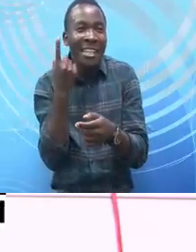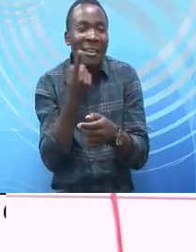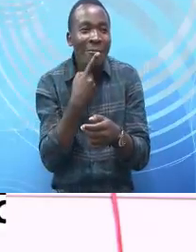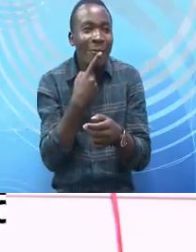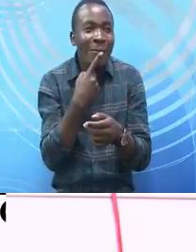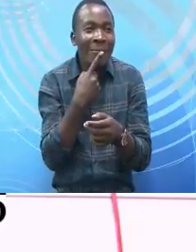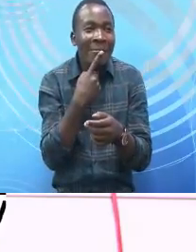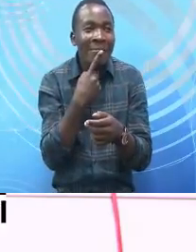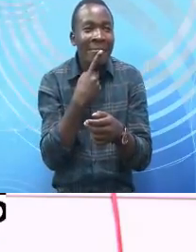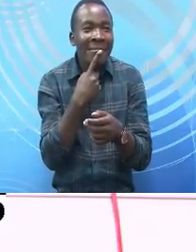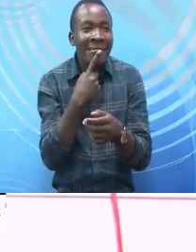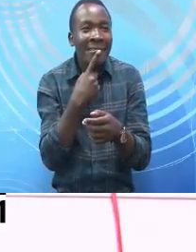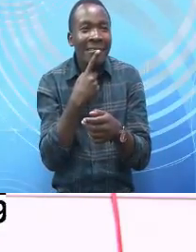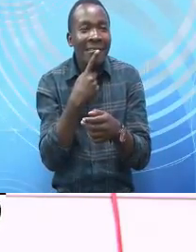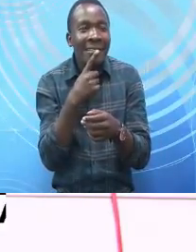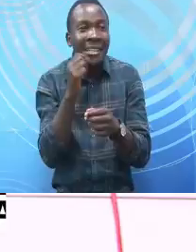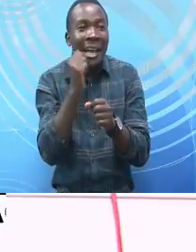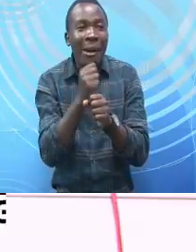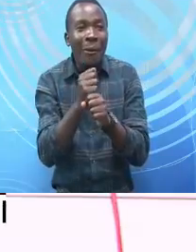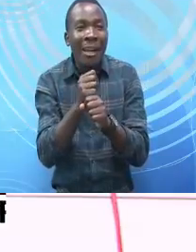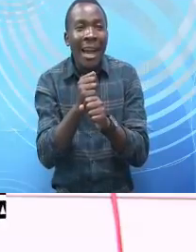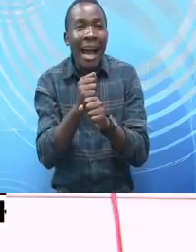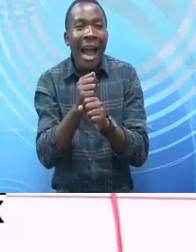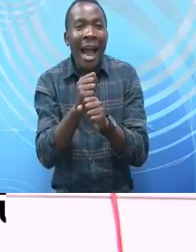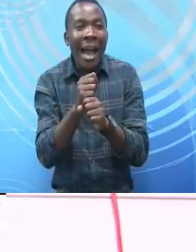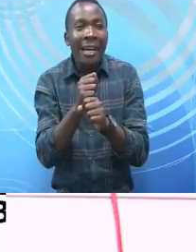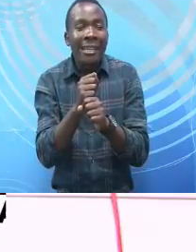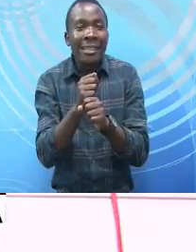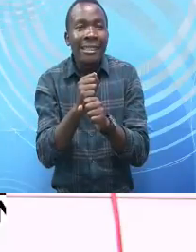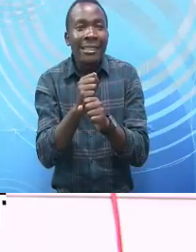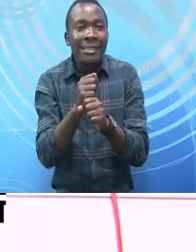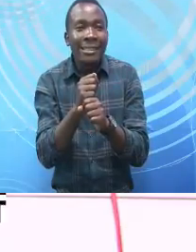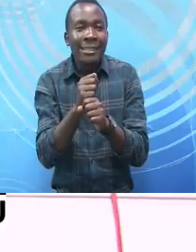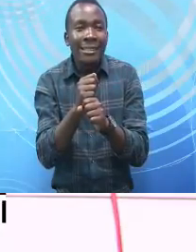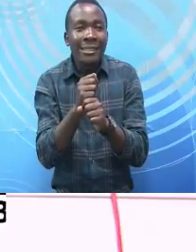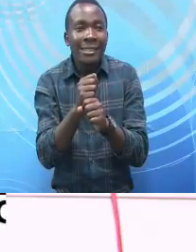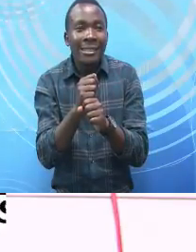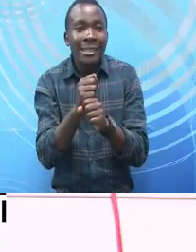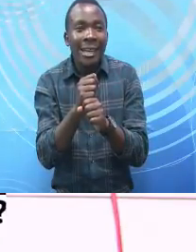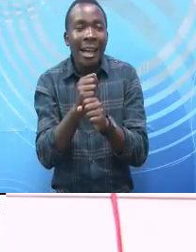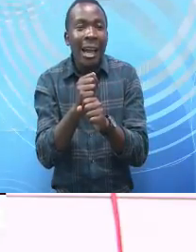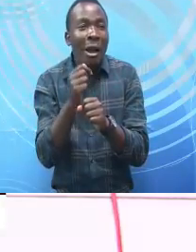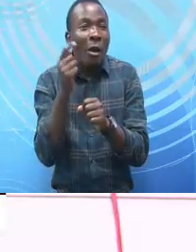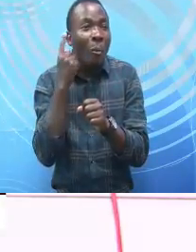cyane cyane ubumuga bwo kutavuga ndetse no kutumva. Ubundi abantu batavuga kandi batumva